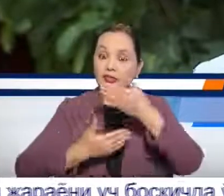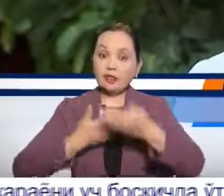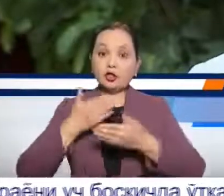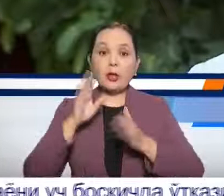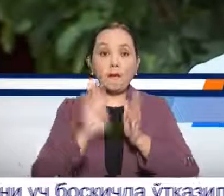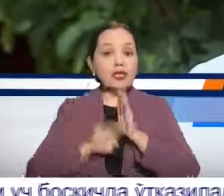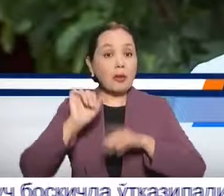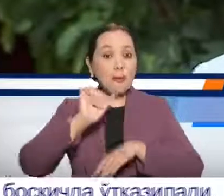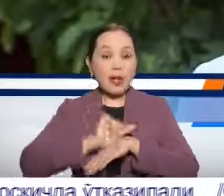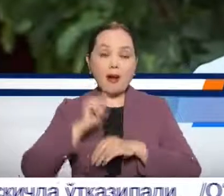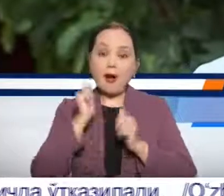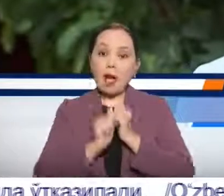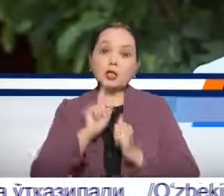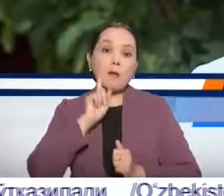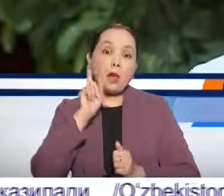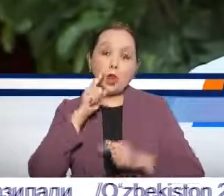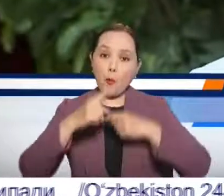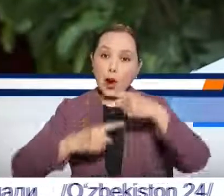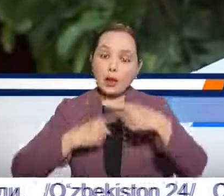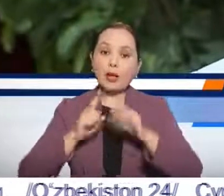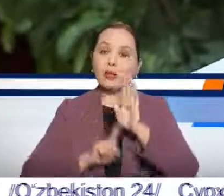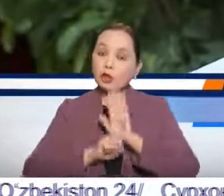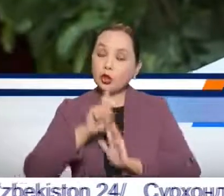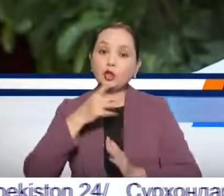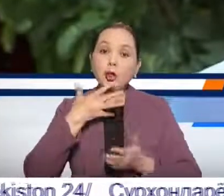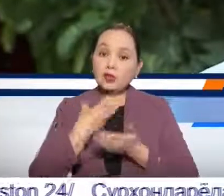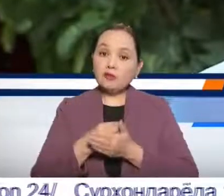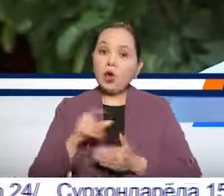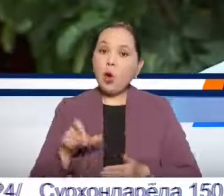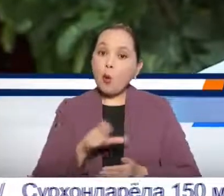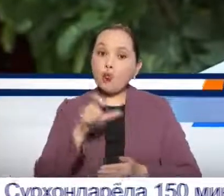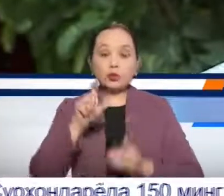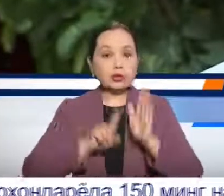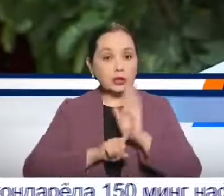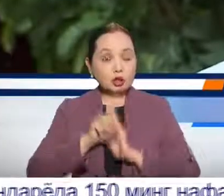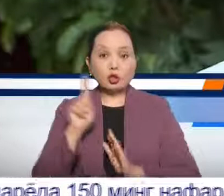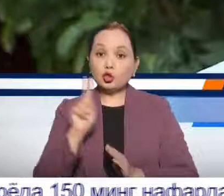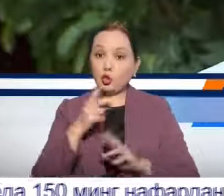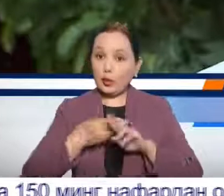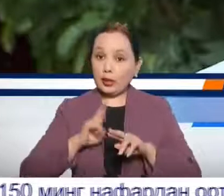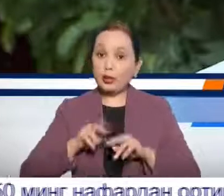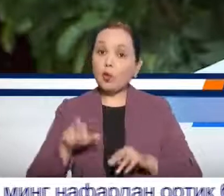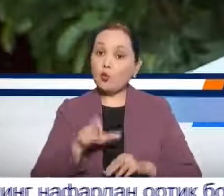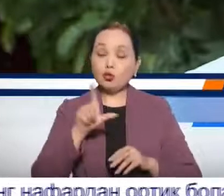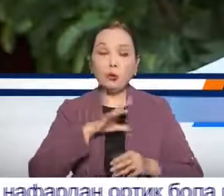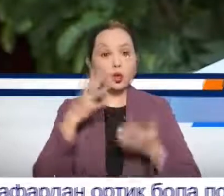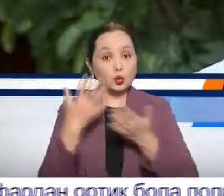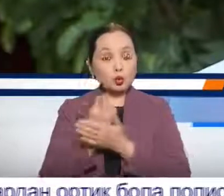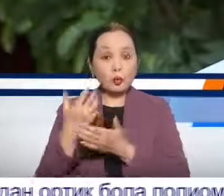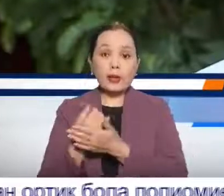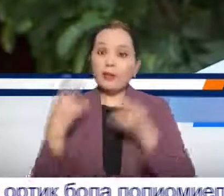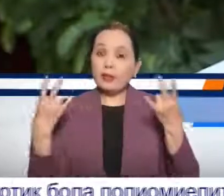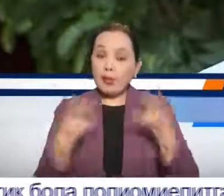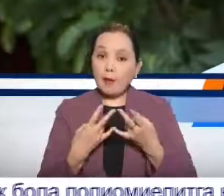беспрерывно, но каждое молодое поколение начинает свой путь сначала. И чтобы этот путь был успешным,